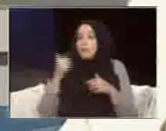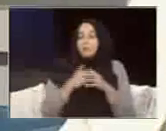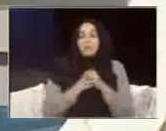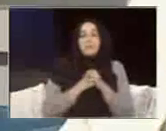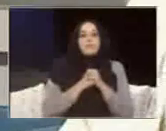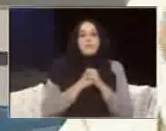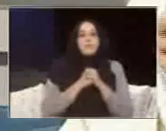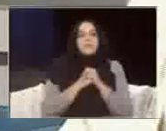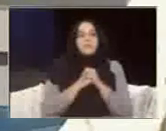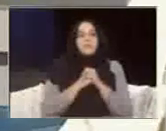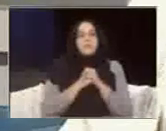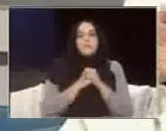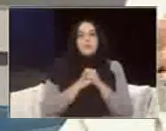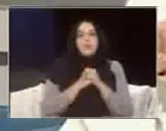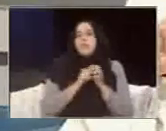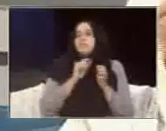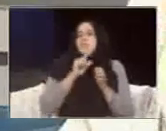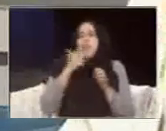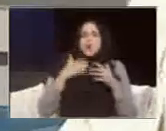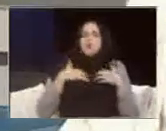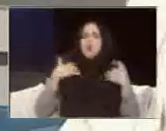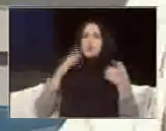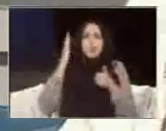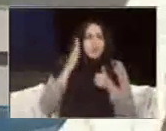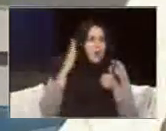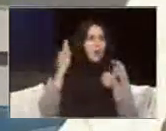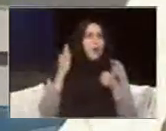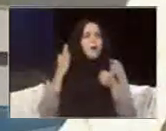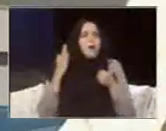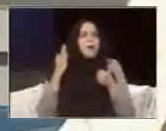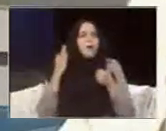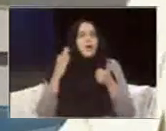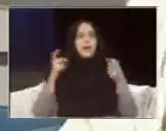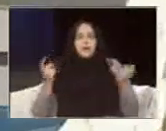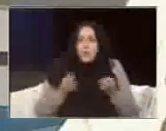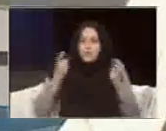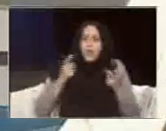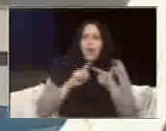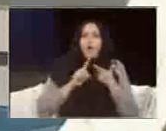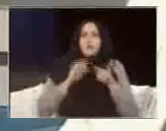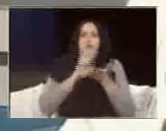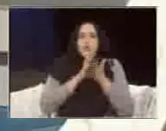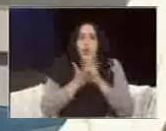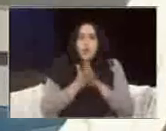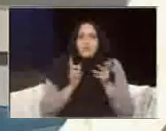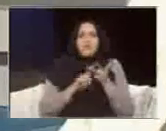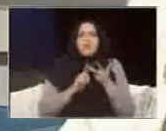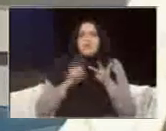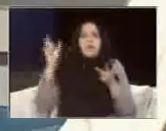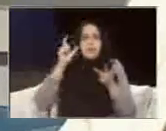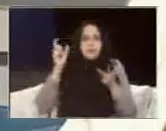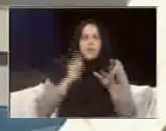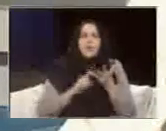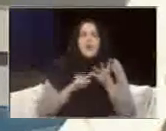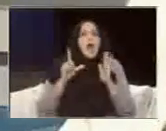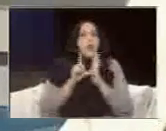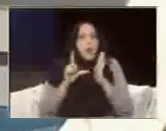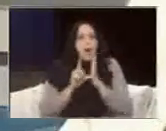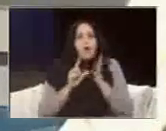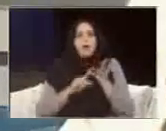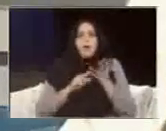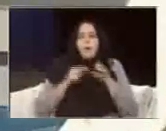فروض الكفاية نجدها في سائر العلوم، نحتاج إلى علم التربية، نحتاج إلى علم الاجتماع، إلى علم الشريعة، إلى علم القانون، إلى